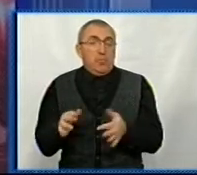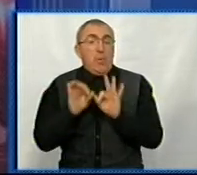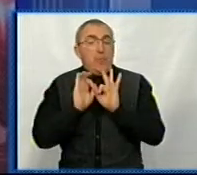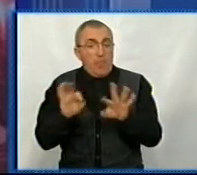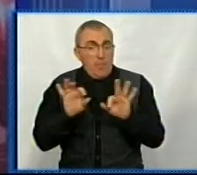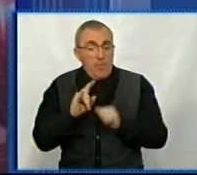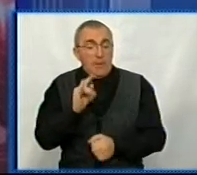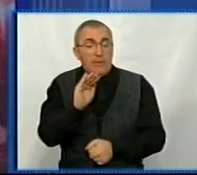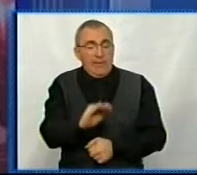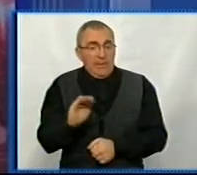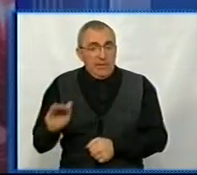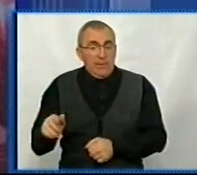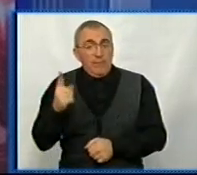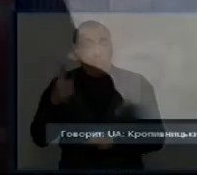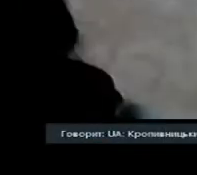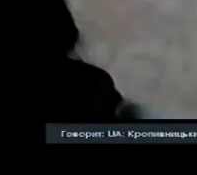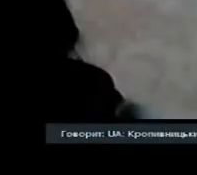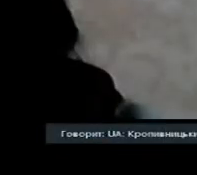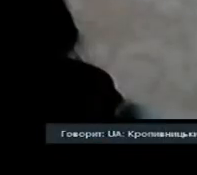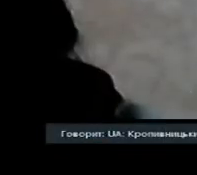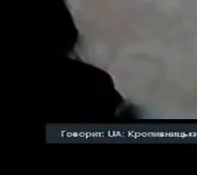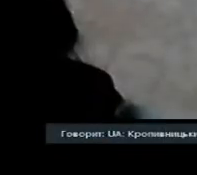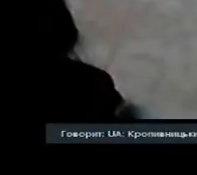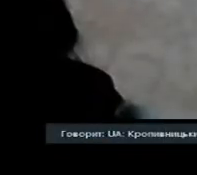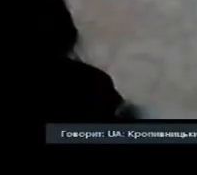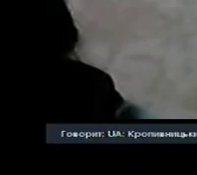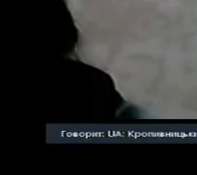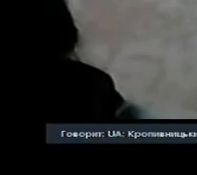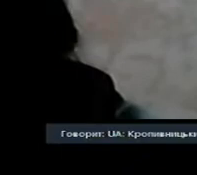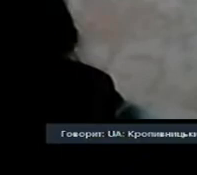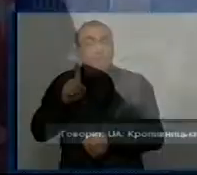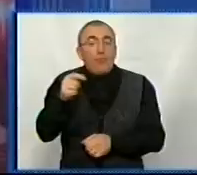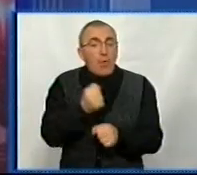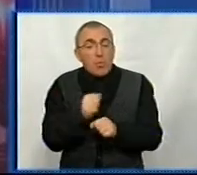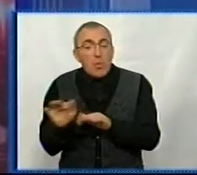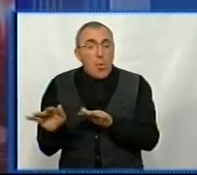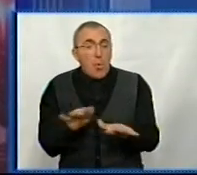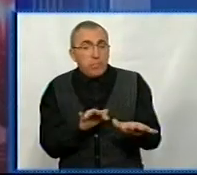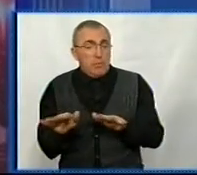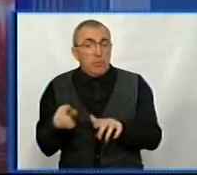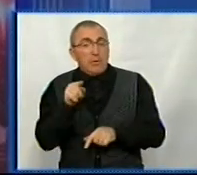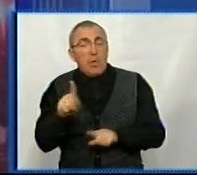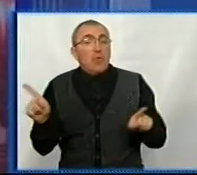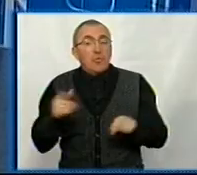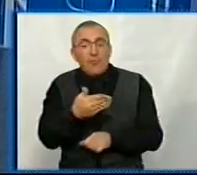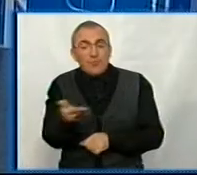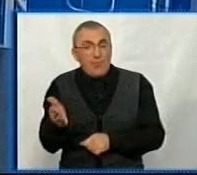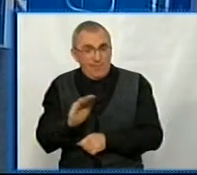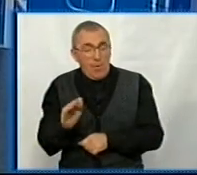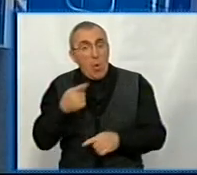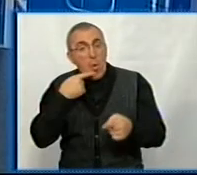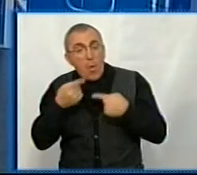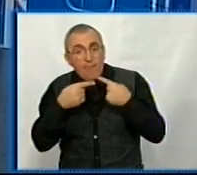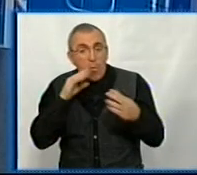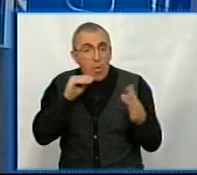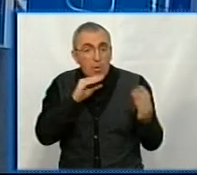пояснюємо дітям, що ви перш за все повинні думати про те, що ви робите, про те, що ви говорите, тому